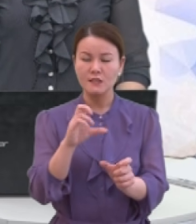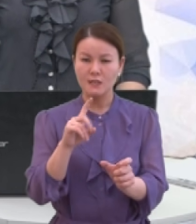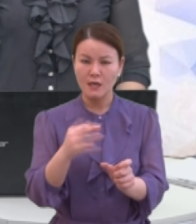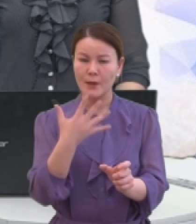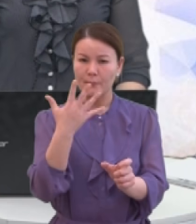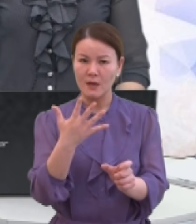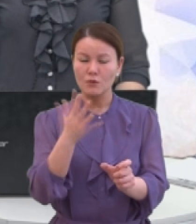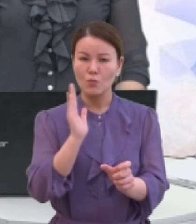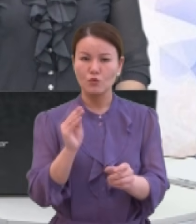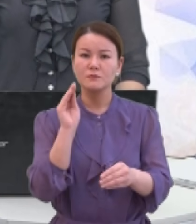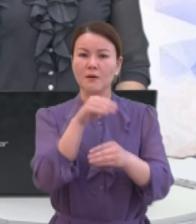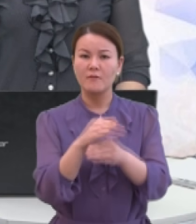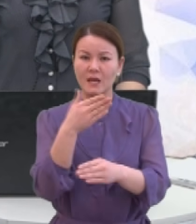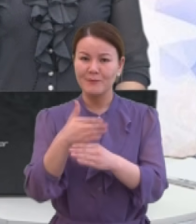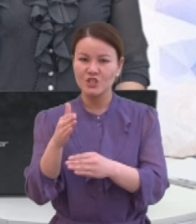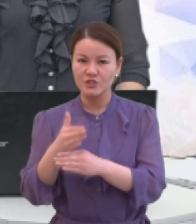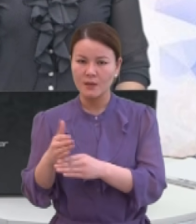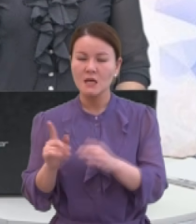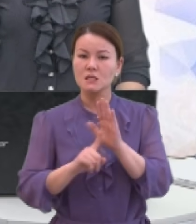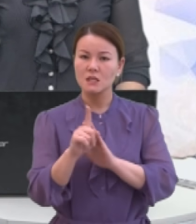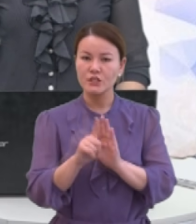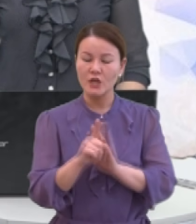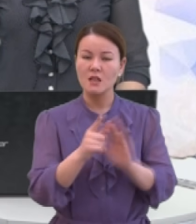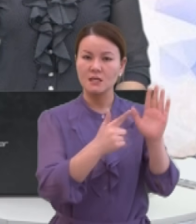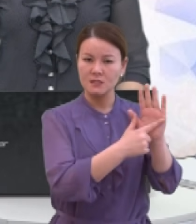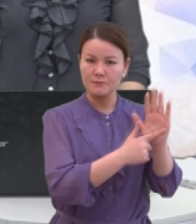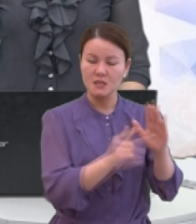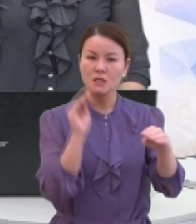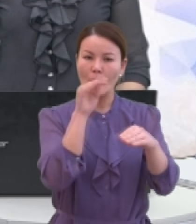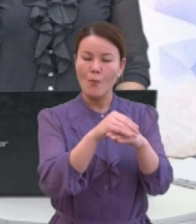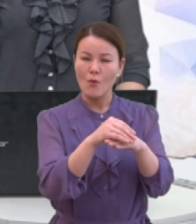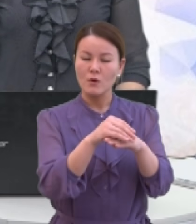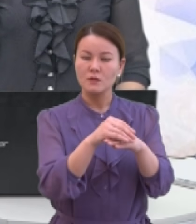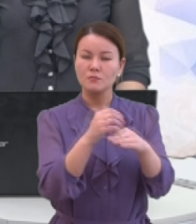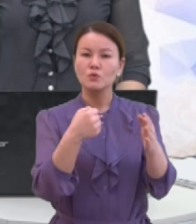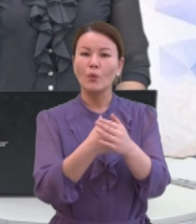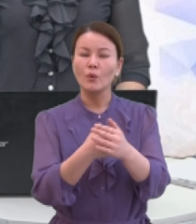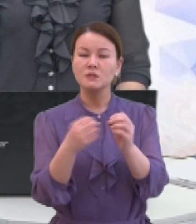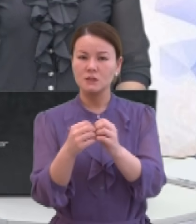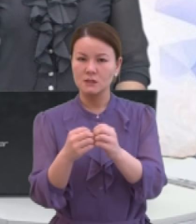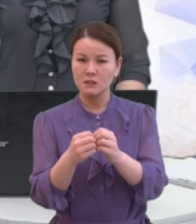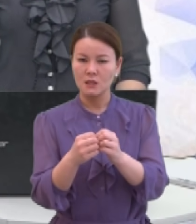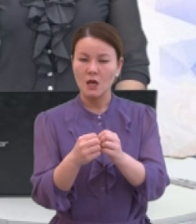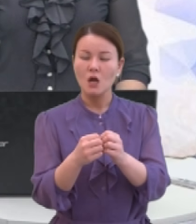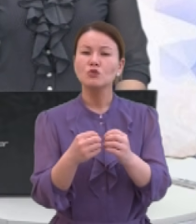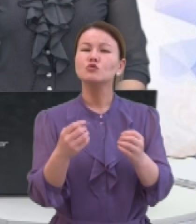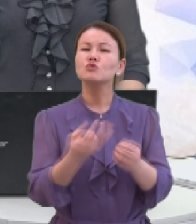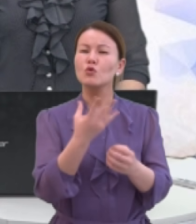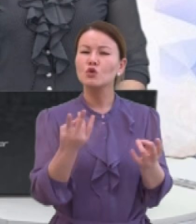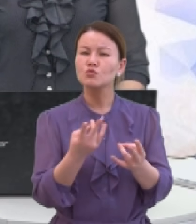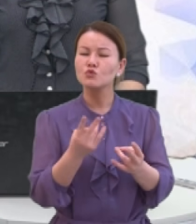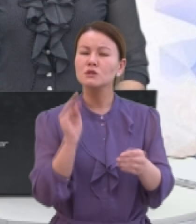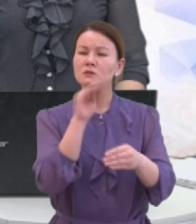по частям сначала 7 дополним до 10 сколько нужно прибавить